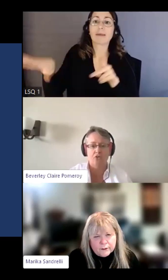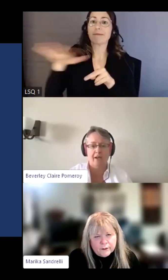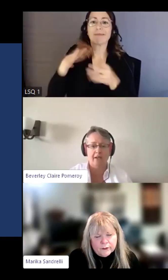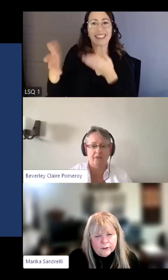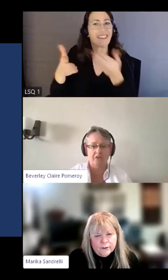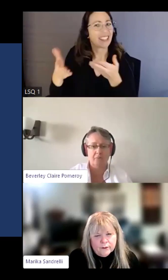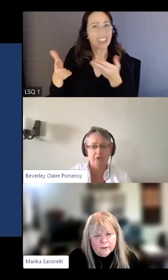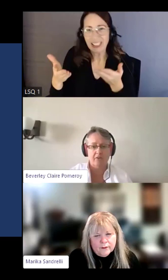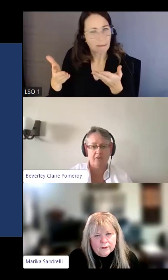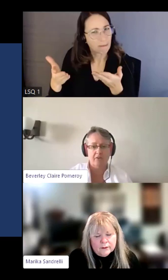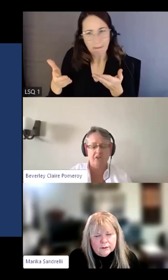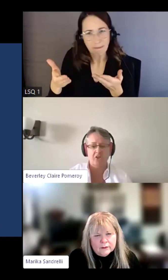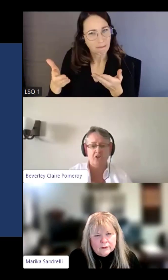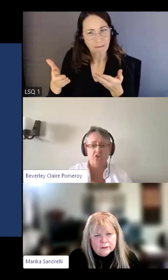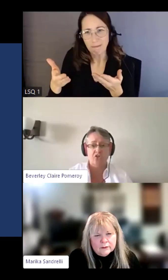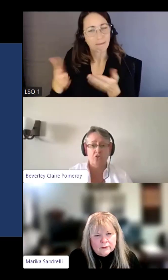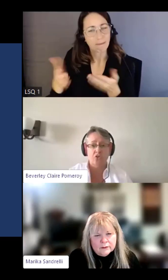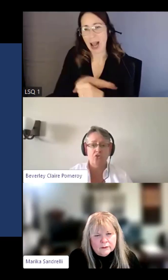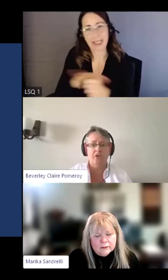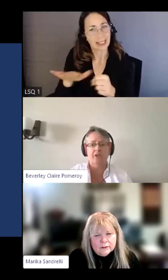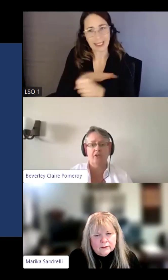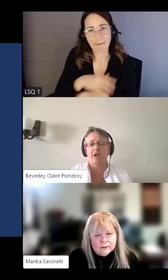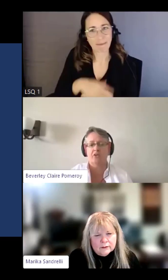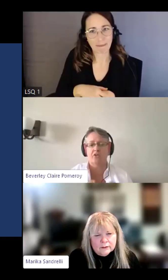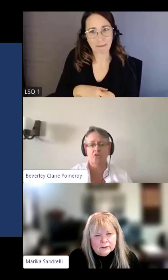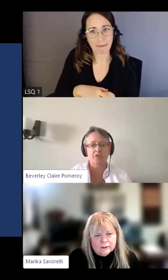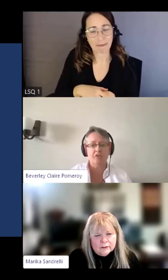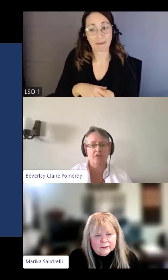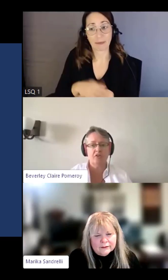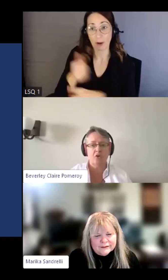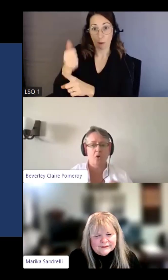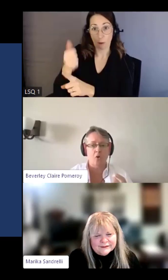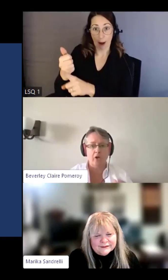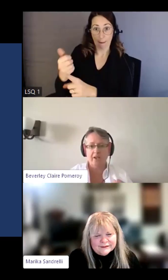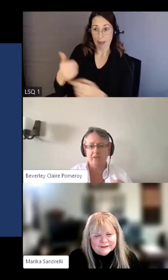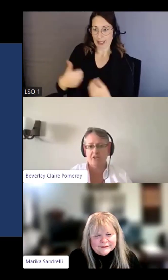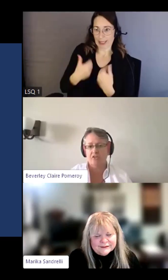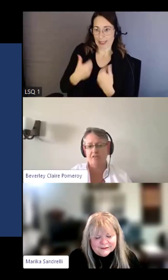la vie s'organise autour d'événements traumatisants et